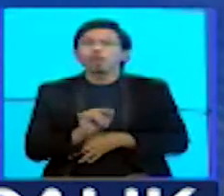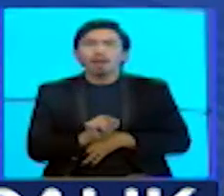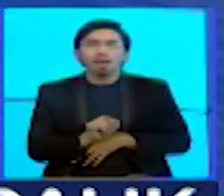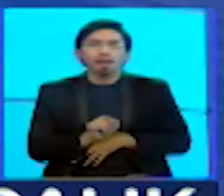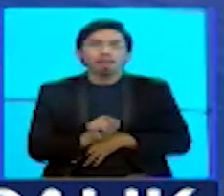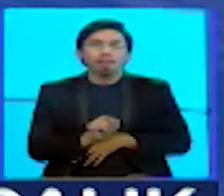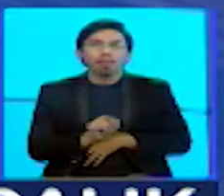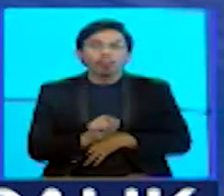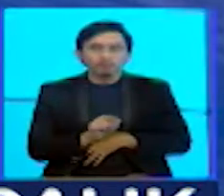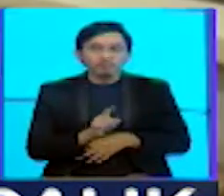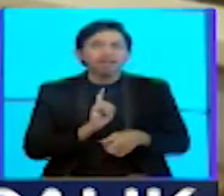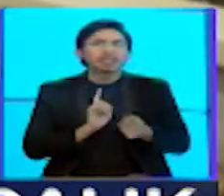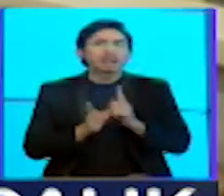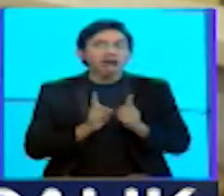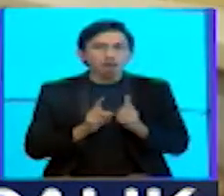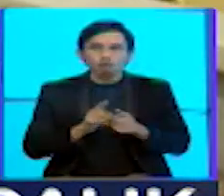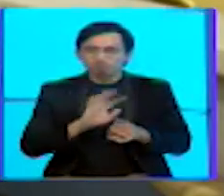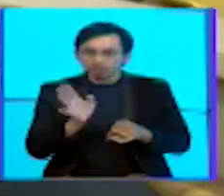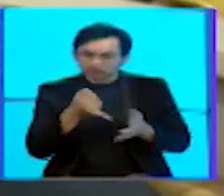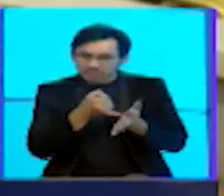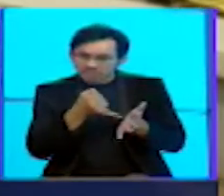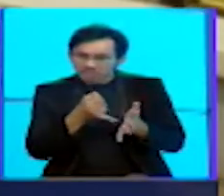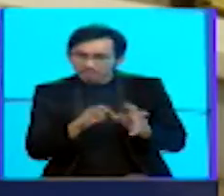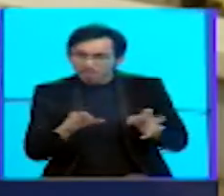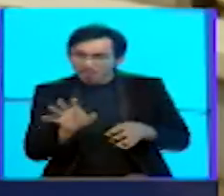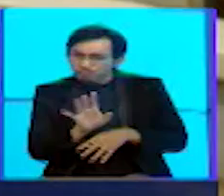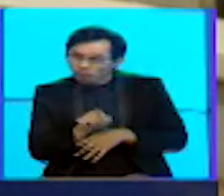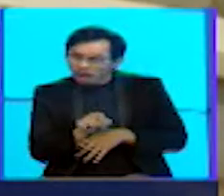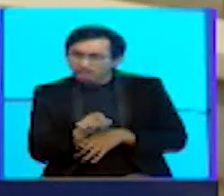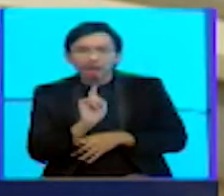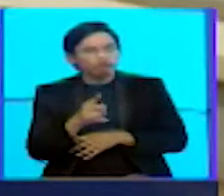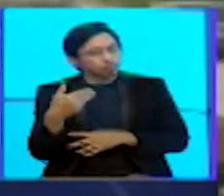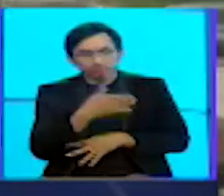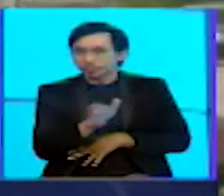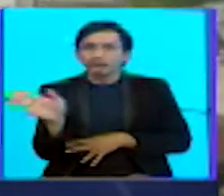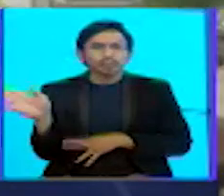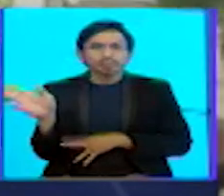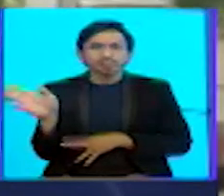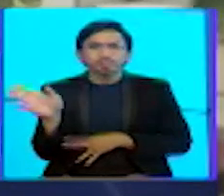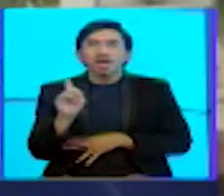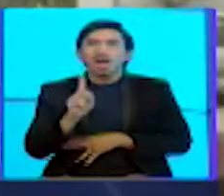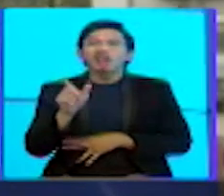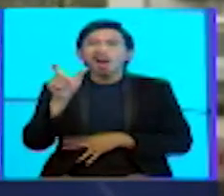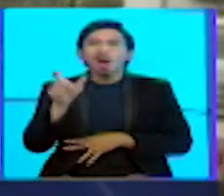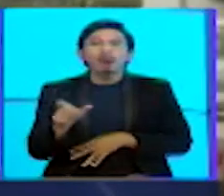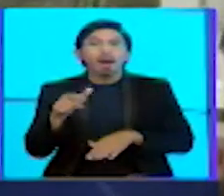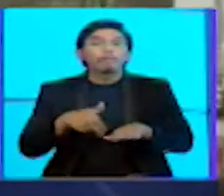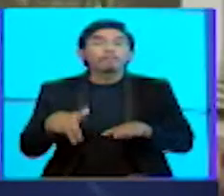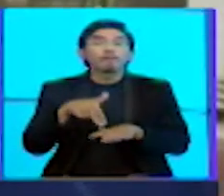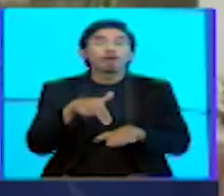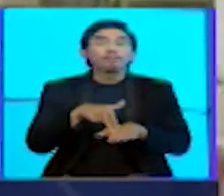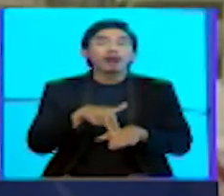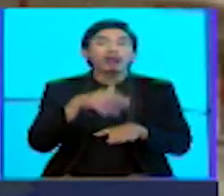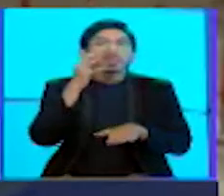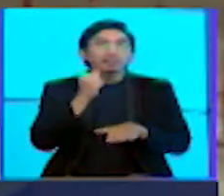memiliki muatan tersebut bisa menampung atau mengangkat penumpang gelap yang ada setelah dari gerbang tol Cikupa ini, maka